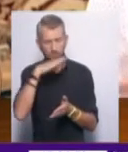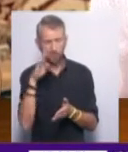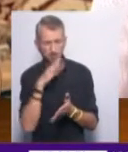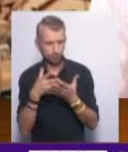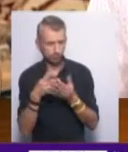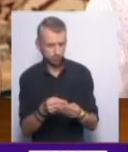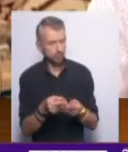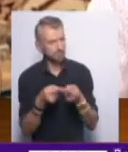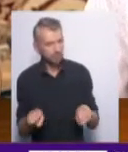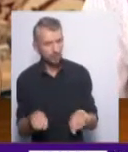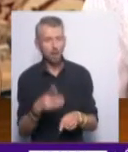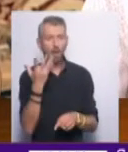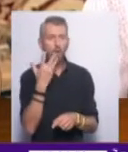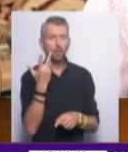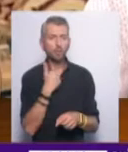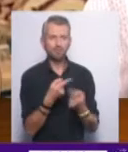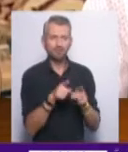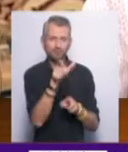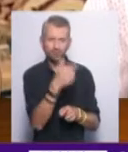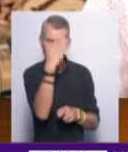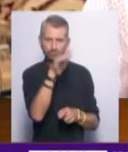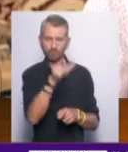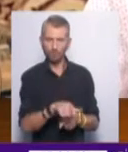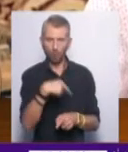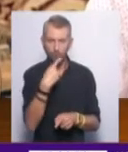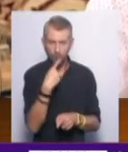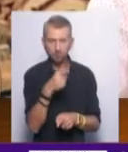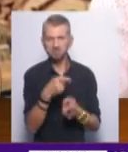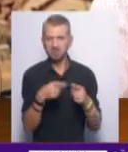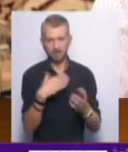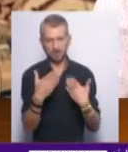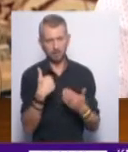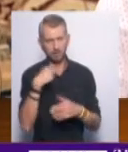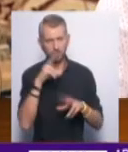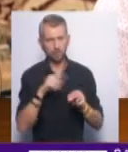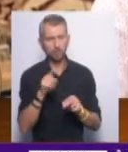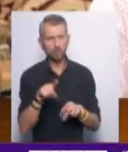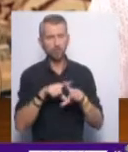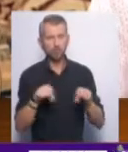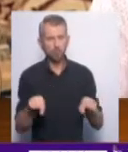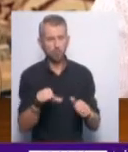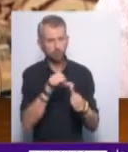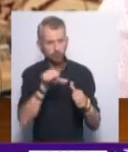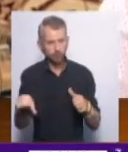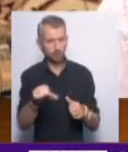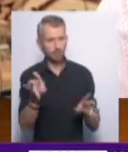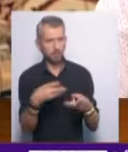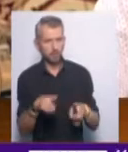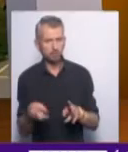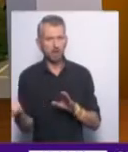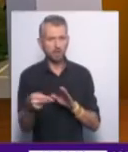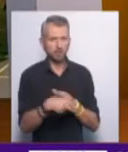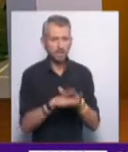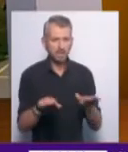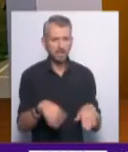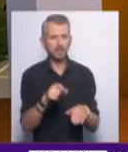то зовсім інше ставлення. Була авторитетність. Тому я рахую, що школу відмежувати не потрібно. Агітувати дітей